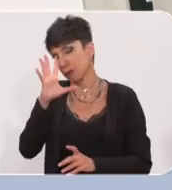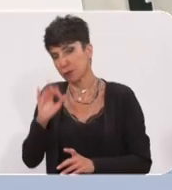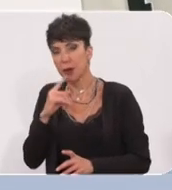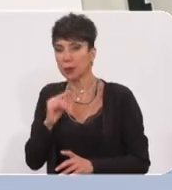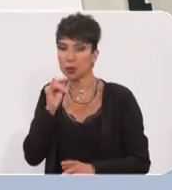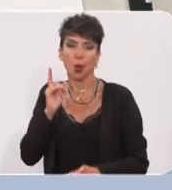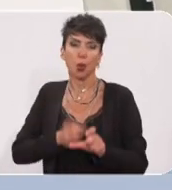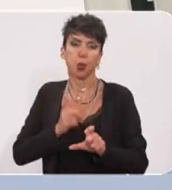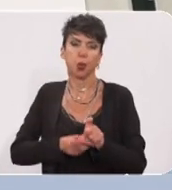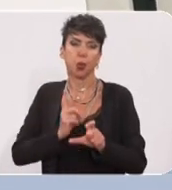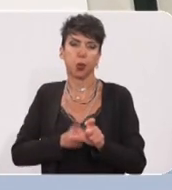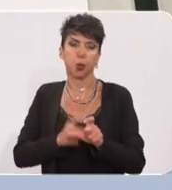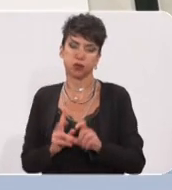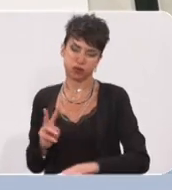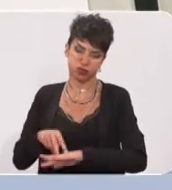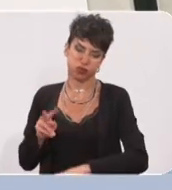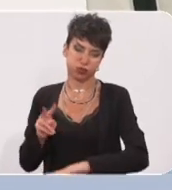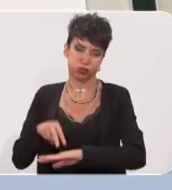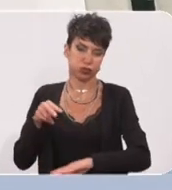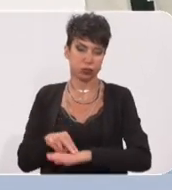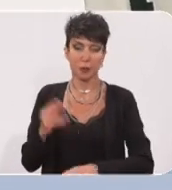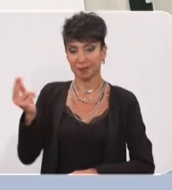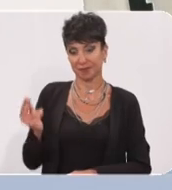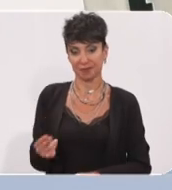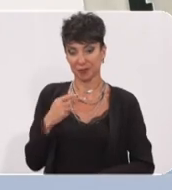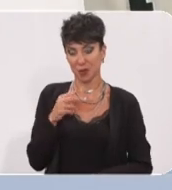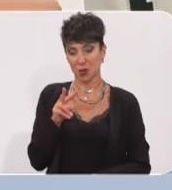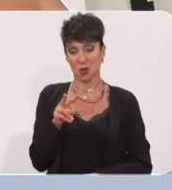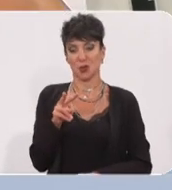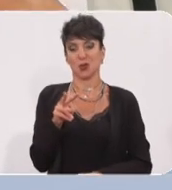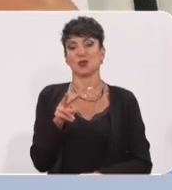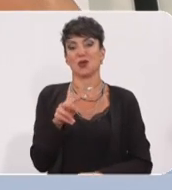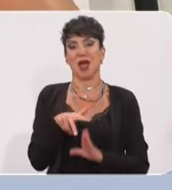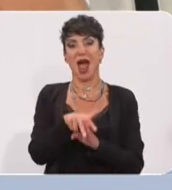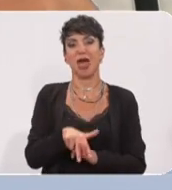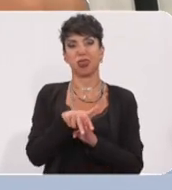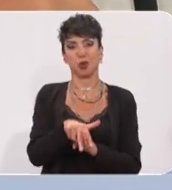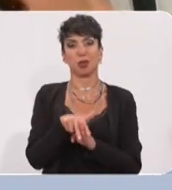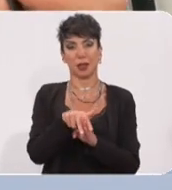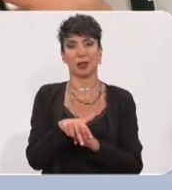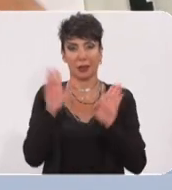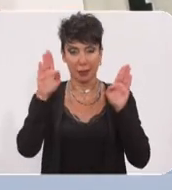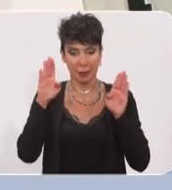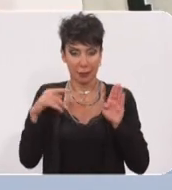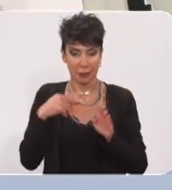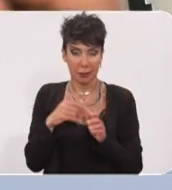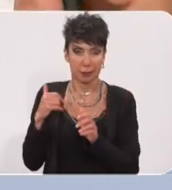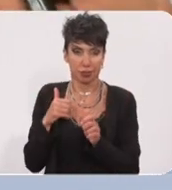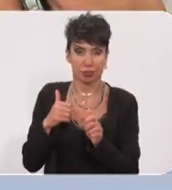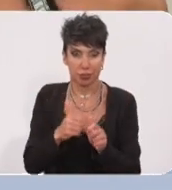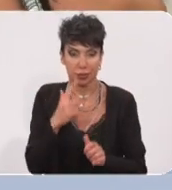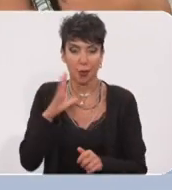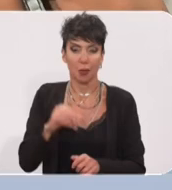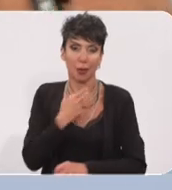κάνει και αύριο. Άρα, ο κ. Κάνει τη δουλειά του βεβαίως, βλέπουμε τα σκίτσα του. Ακριβώς. Κλείστε, κύριε. Άρα, παρακολουθούμε και για το εσύ. Λοιπόν,